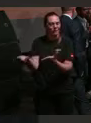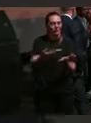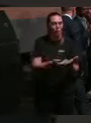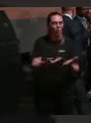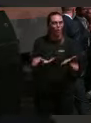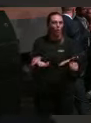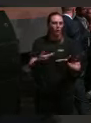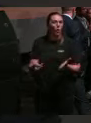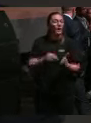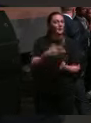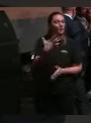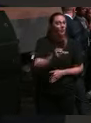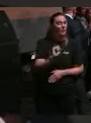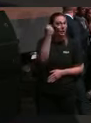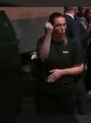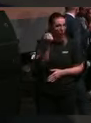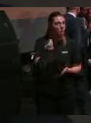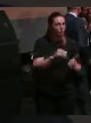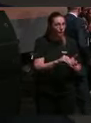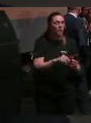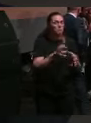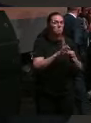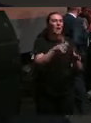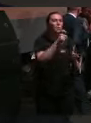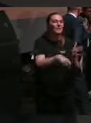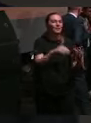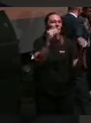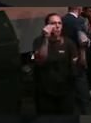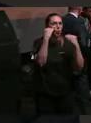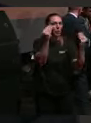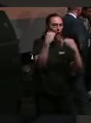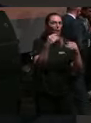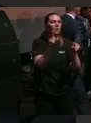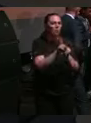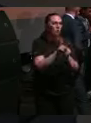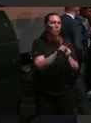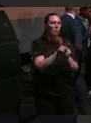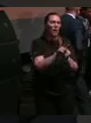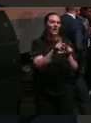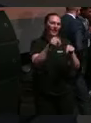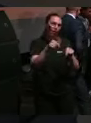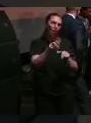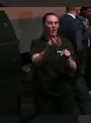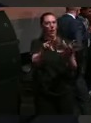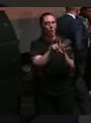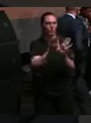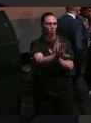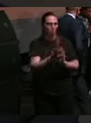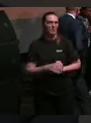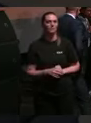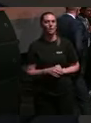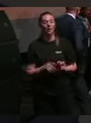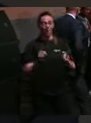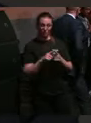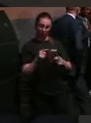til konseptstudier, ikke bare mulighetsstudier, som formålsparagrafen setter en begrensning for i dag. Men